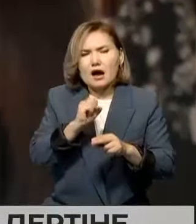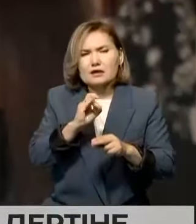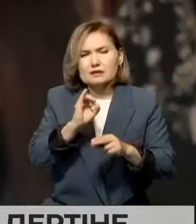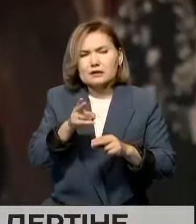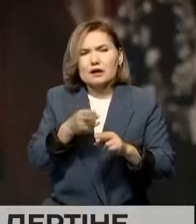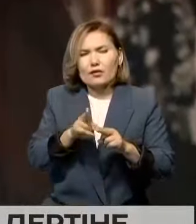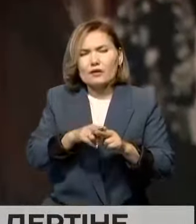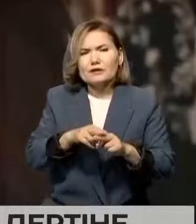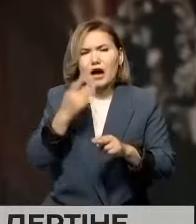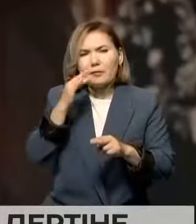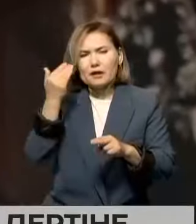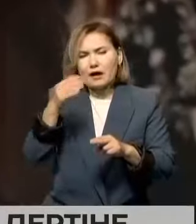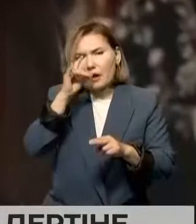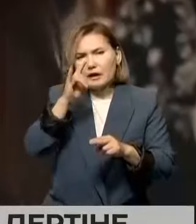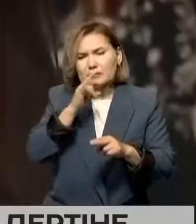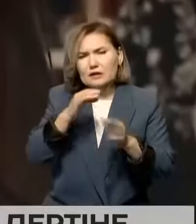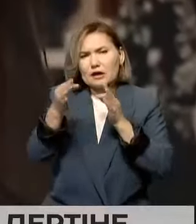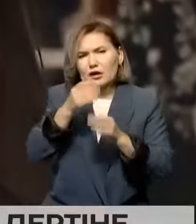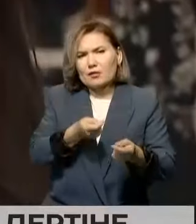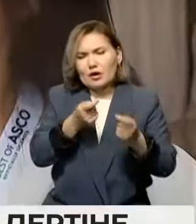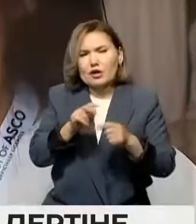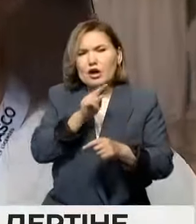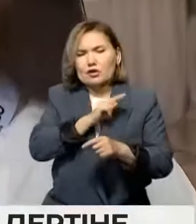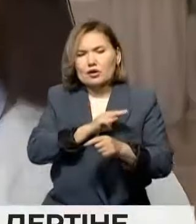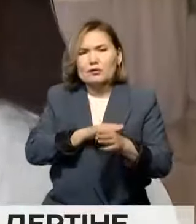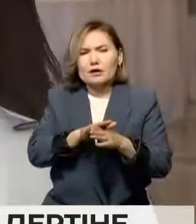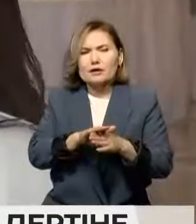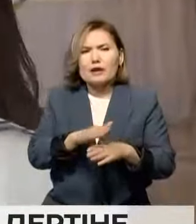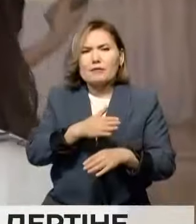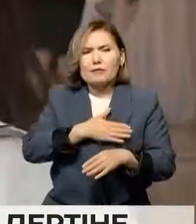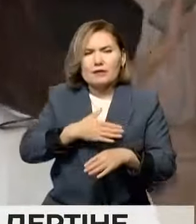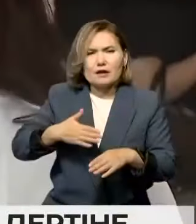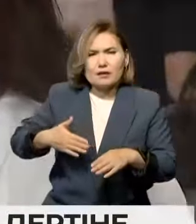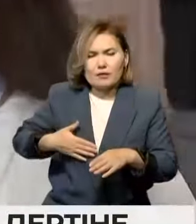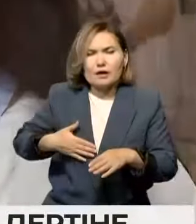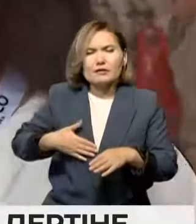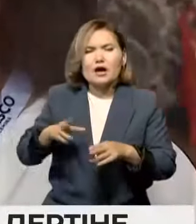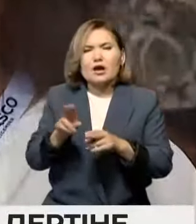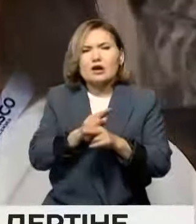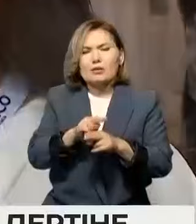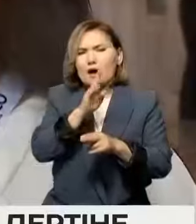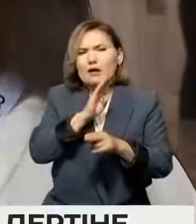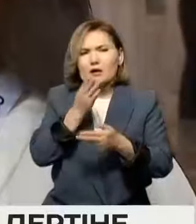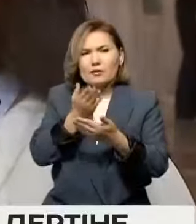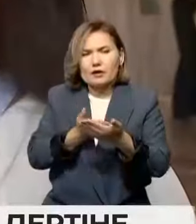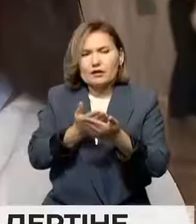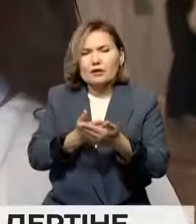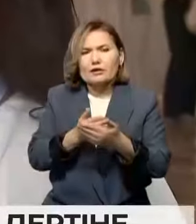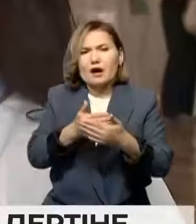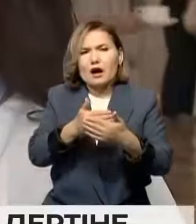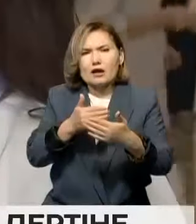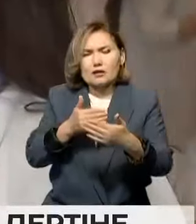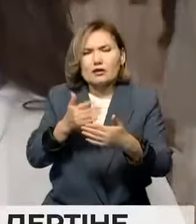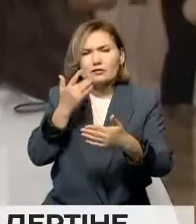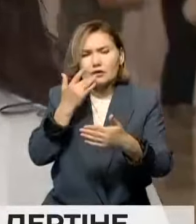Орталық Азияға жеткізу тақырыбында осы жұмыс істеліп жатыр. Мамолог ретінде әйел адамдарға қандай кеңес берем?